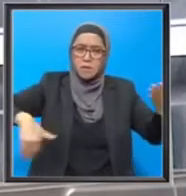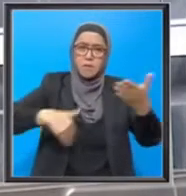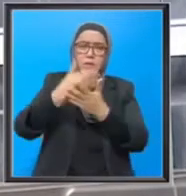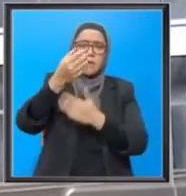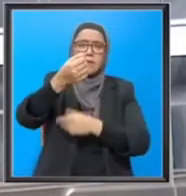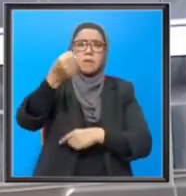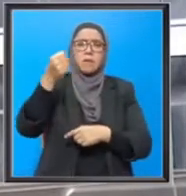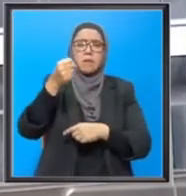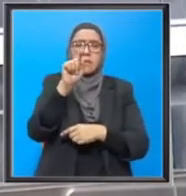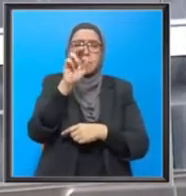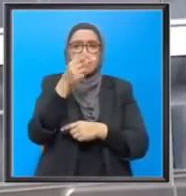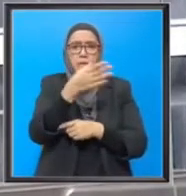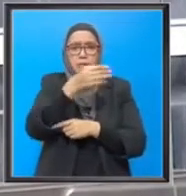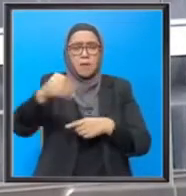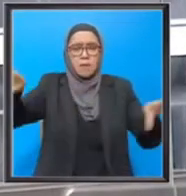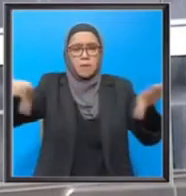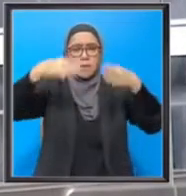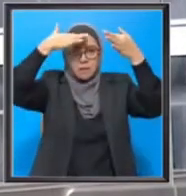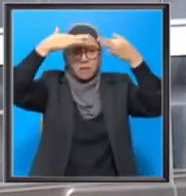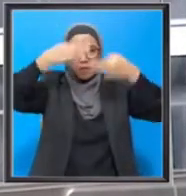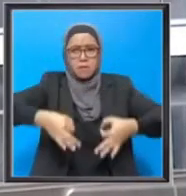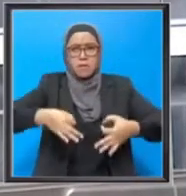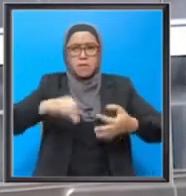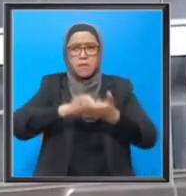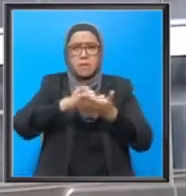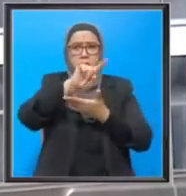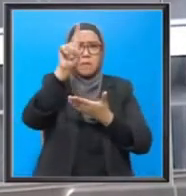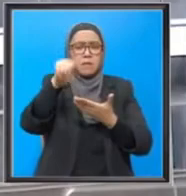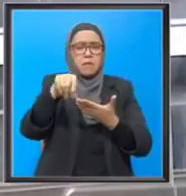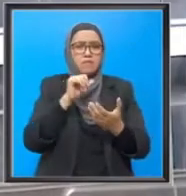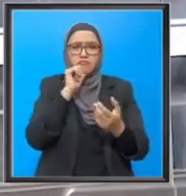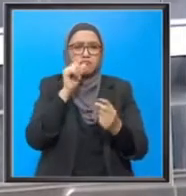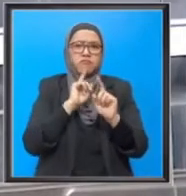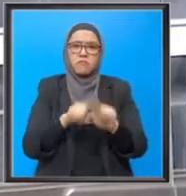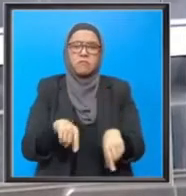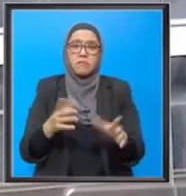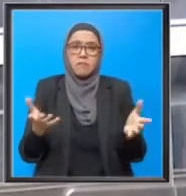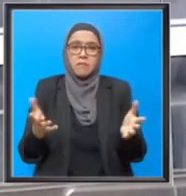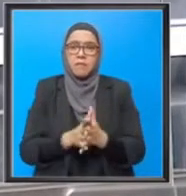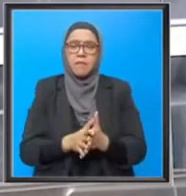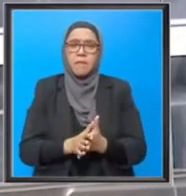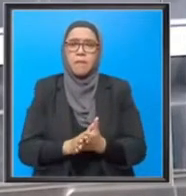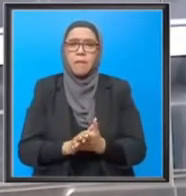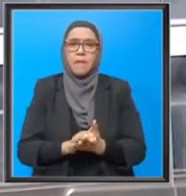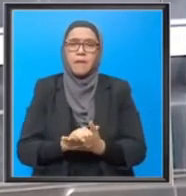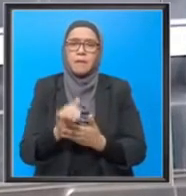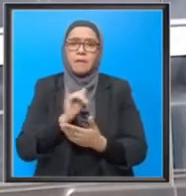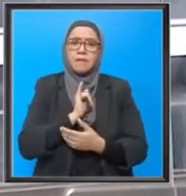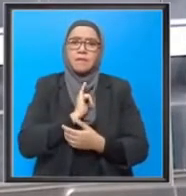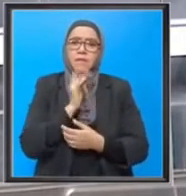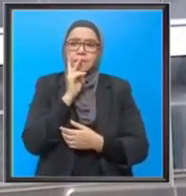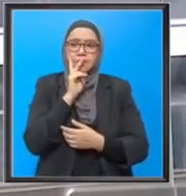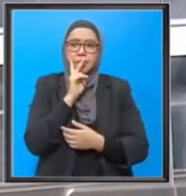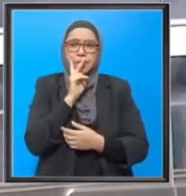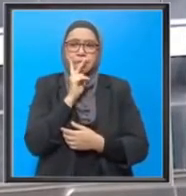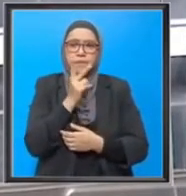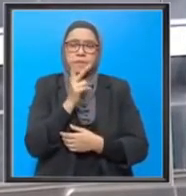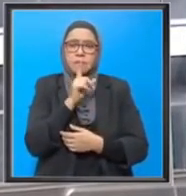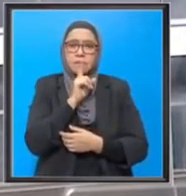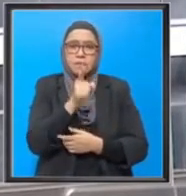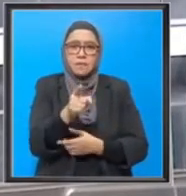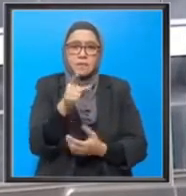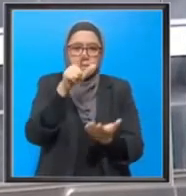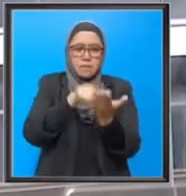setelah pembuat keputusan yaitu Tuhan saya tapi tidak dijawab jadi ya saya melihat sebenarnya